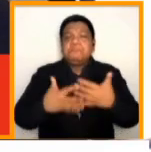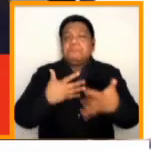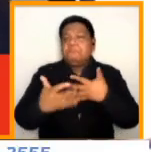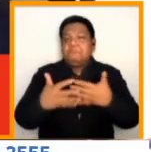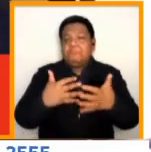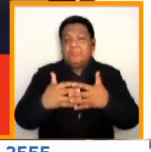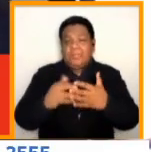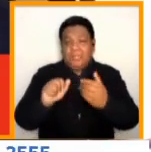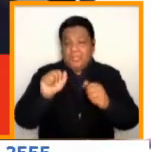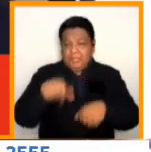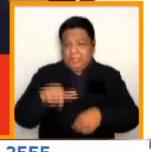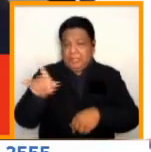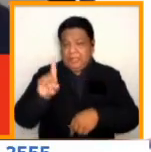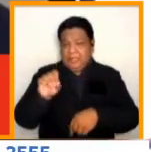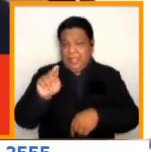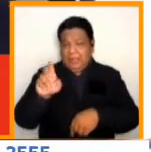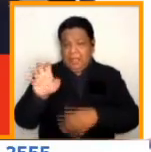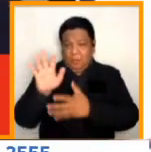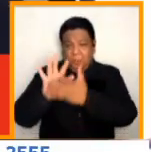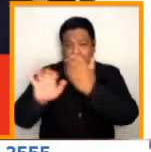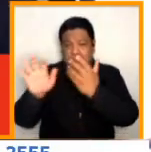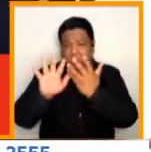Philippine Area of Responsibility, pansamantala ha,